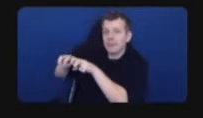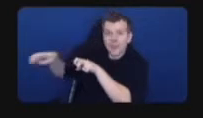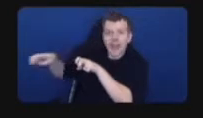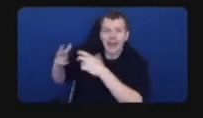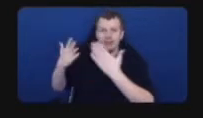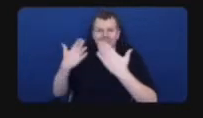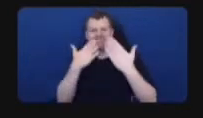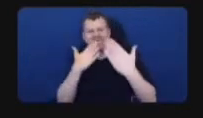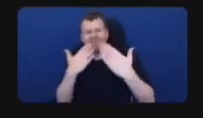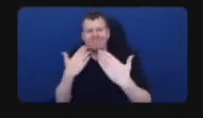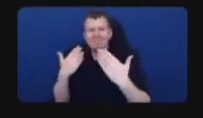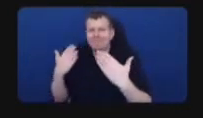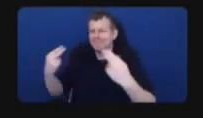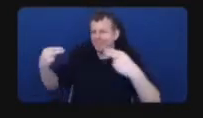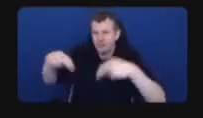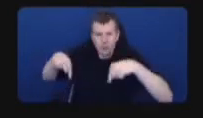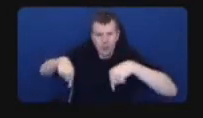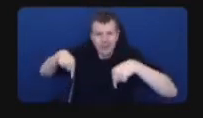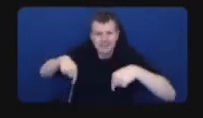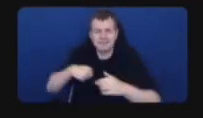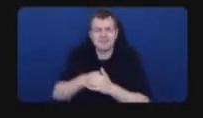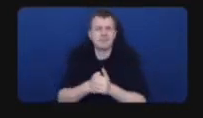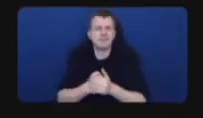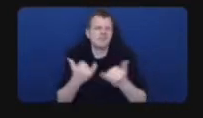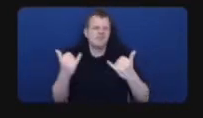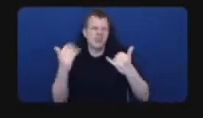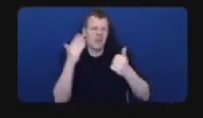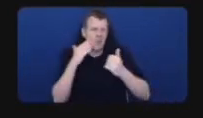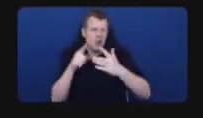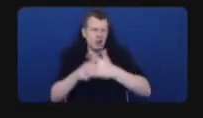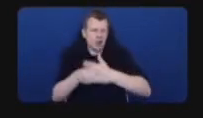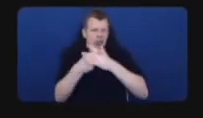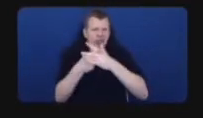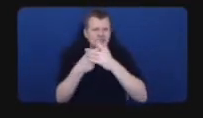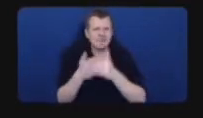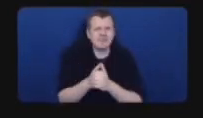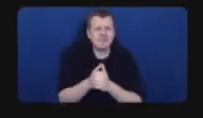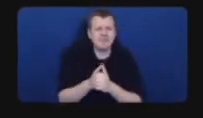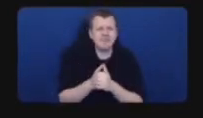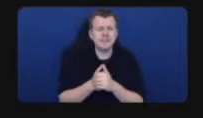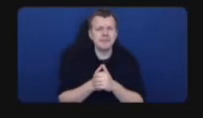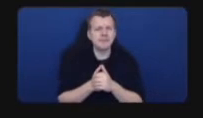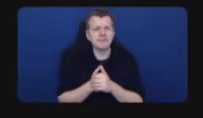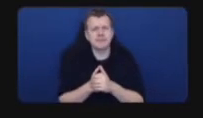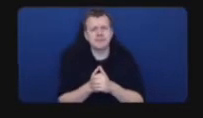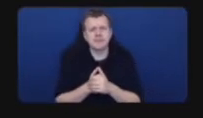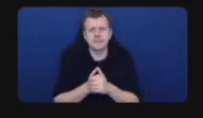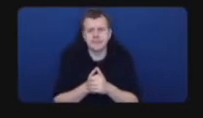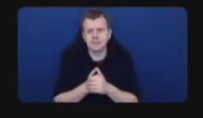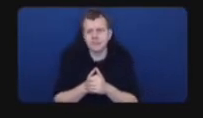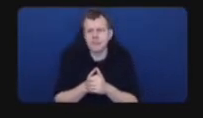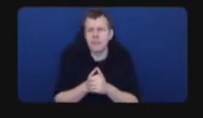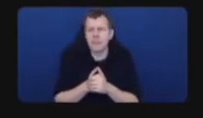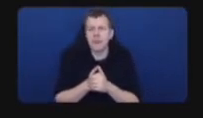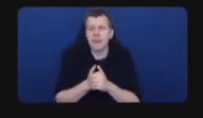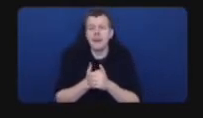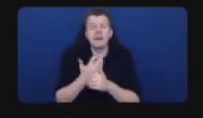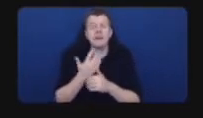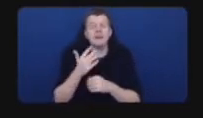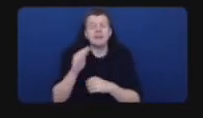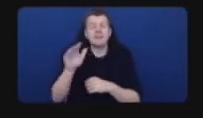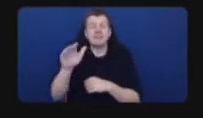有我们的客人，他们都是从社区来的，还有我们的发言的人。我们现在开始了，